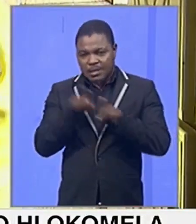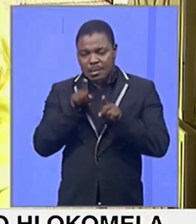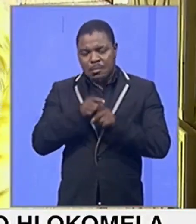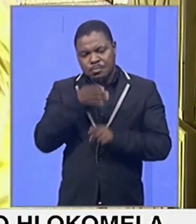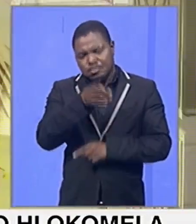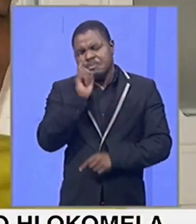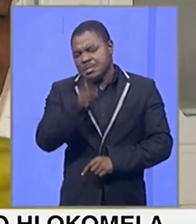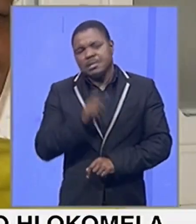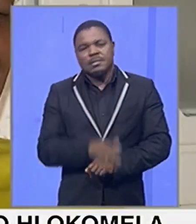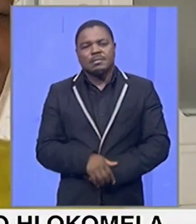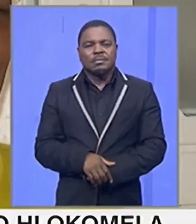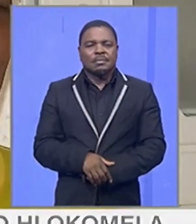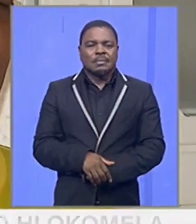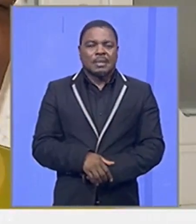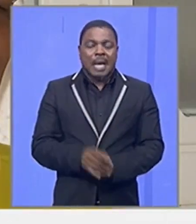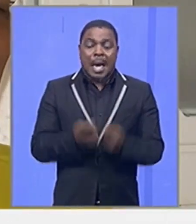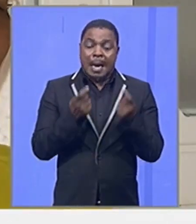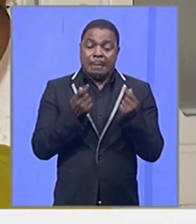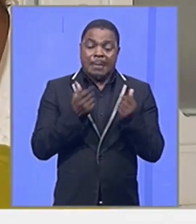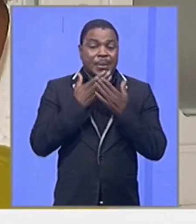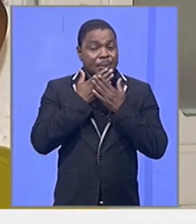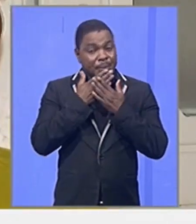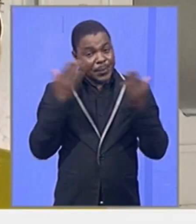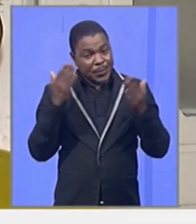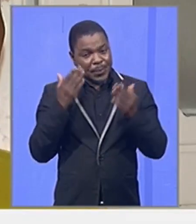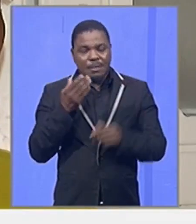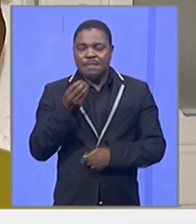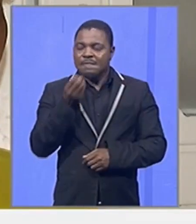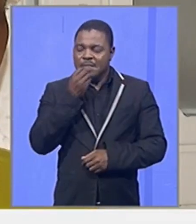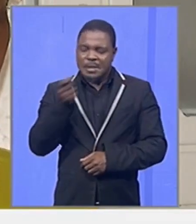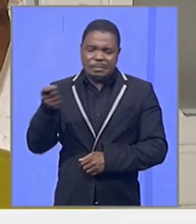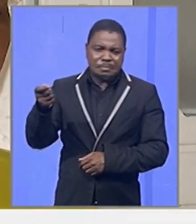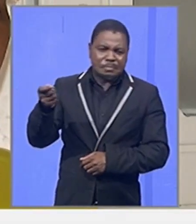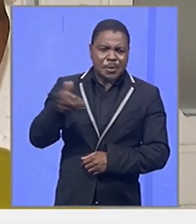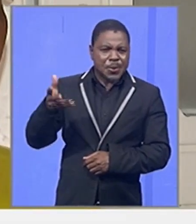ba gona. Tšhelete ga eyo ene dijo di a tura.